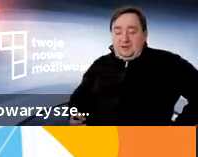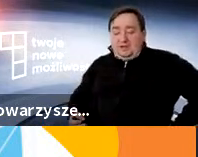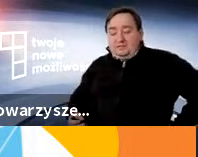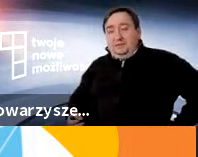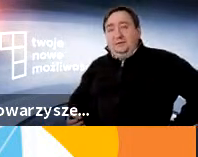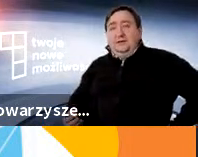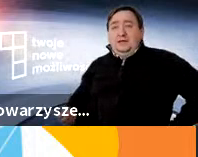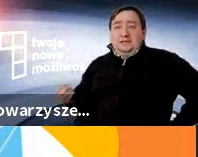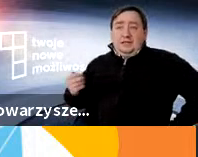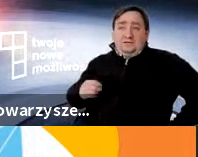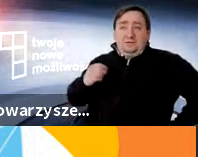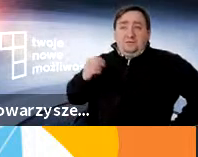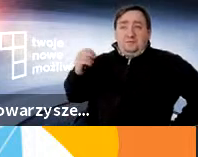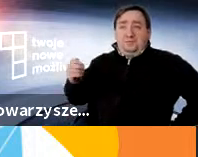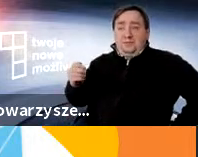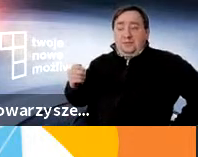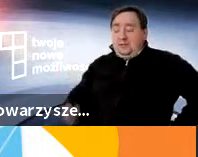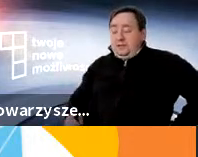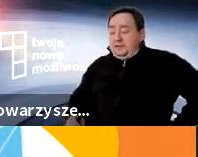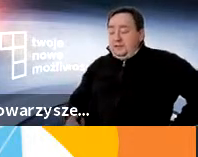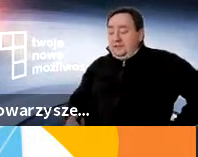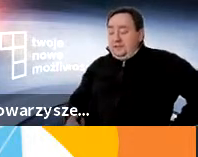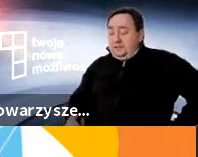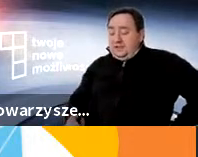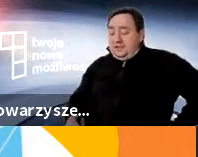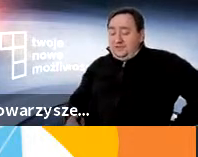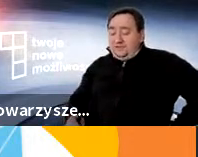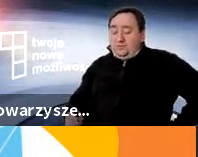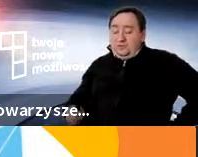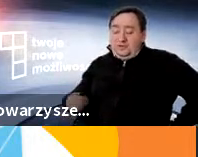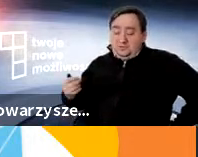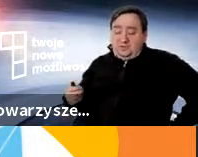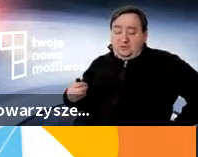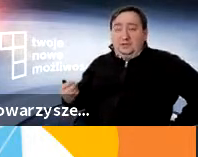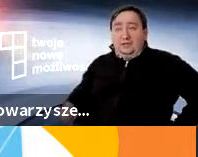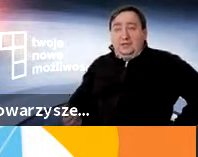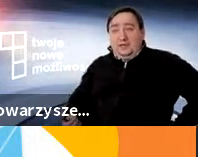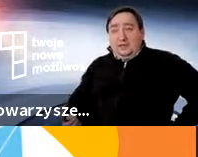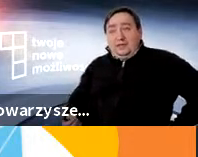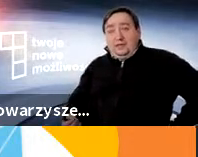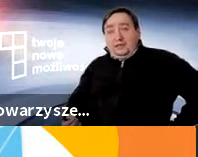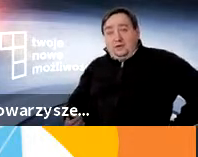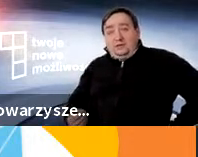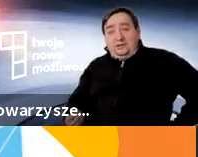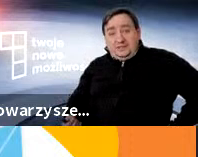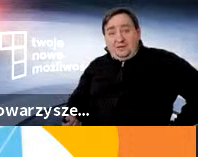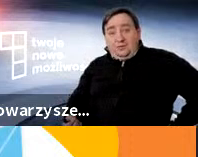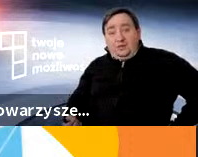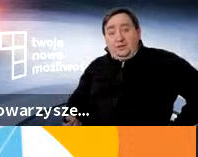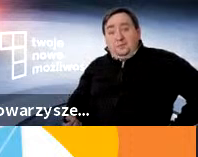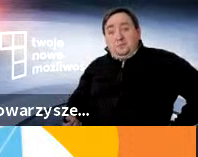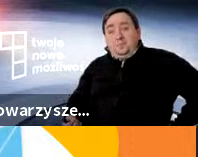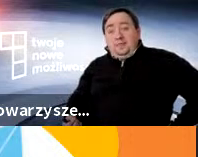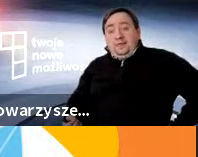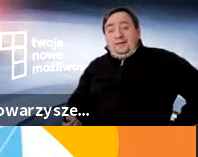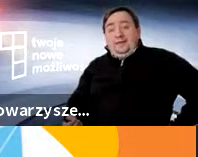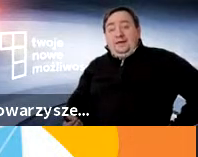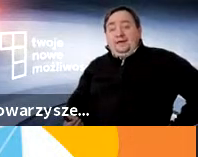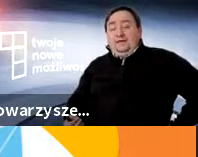na rynek pracy. I tak w tym grafie dokładaliśmy kolejne cegiełki.